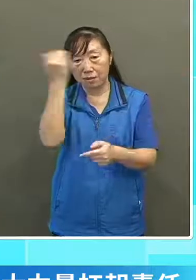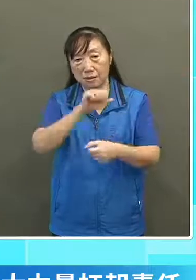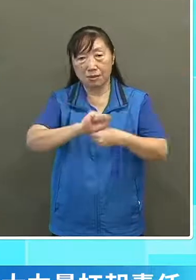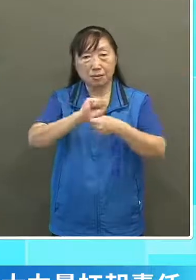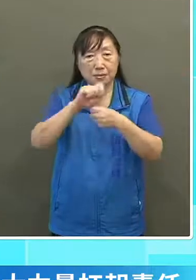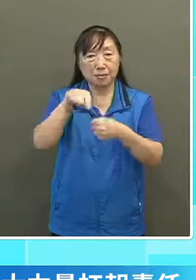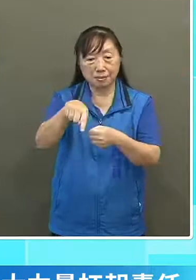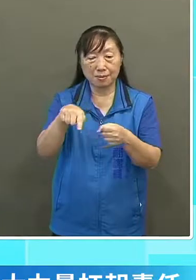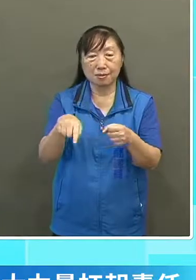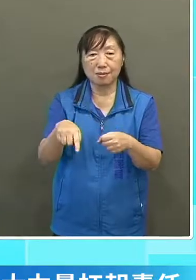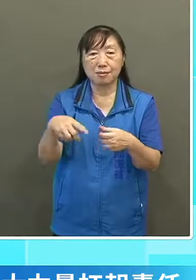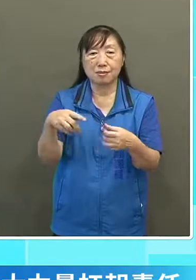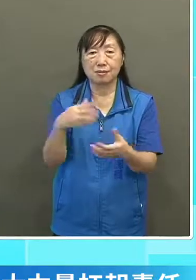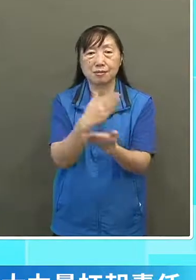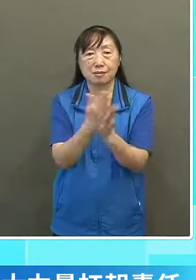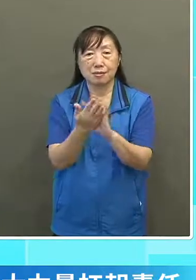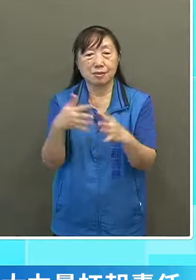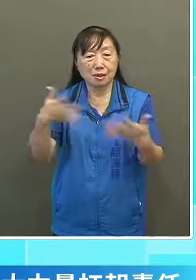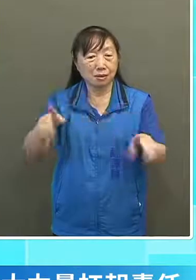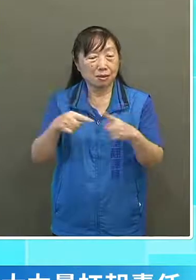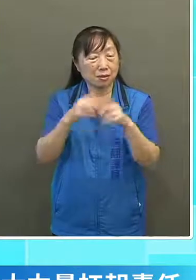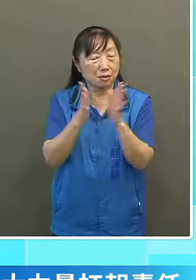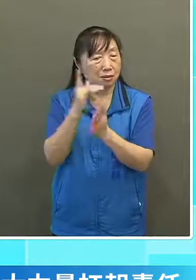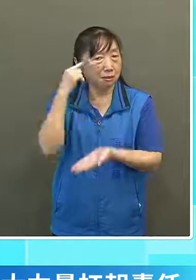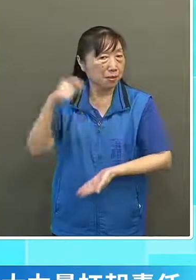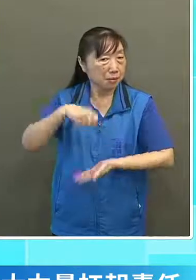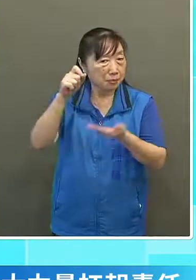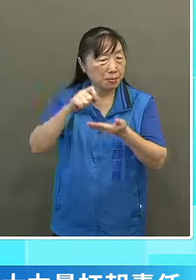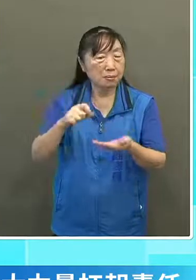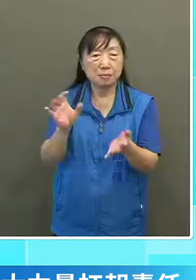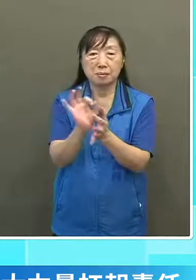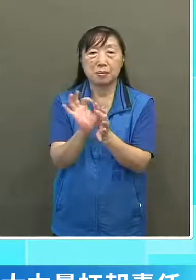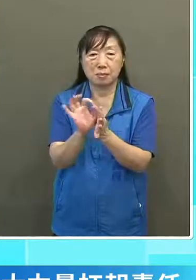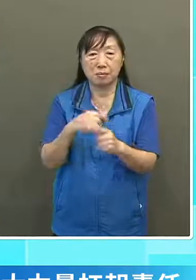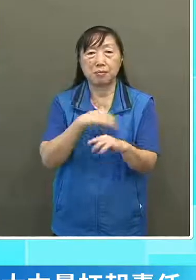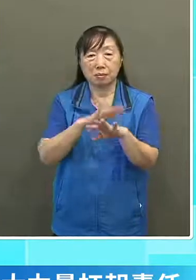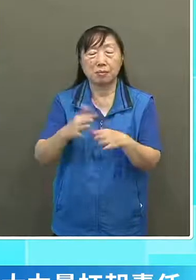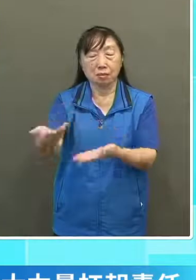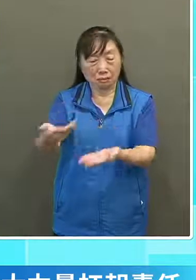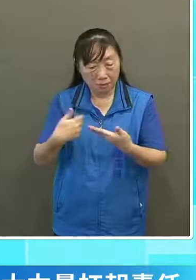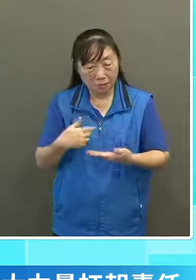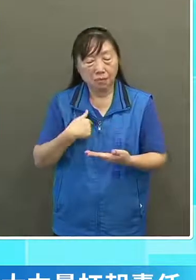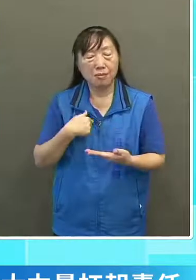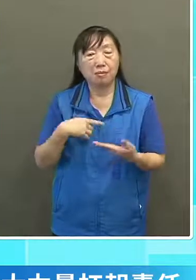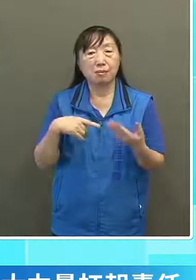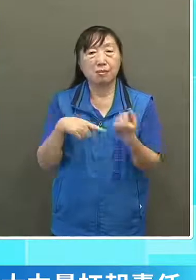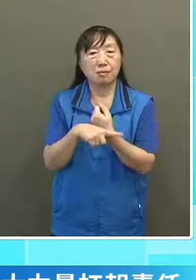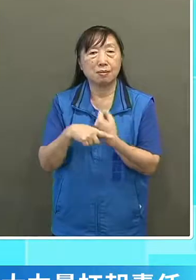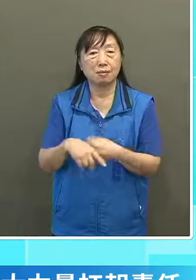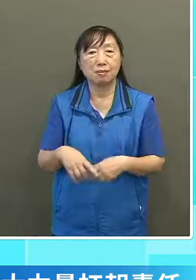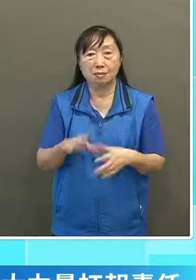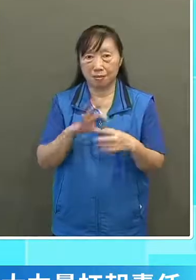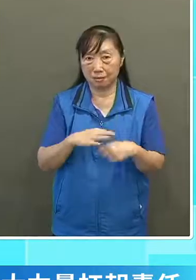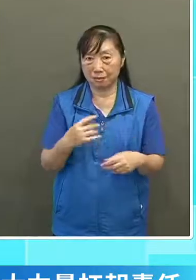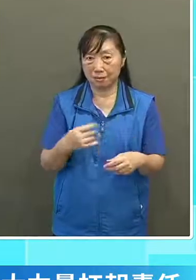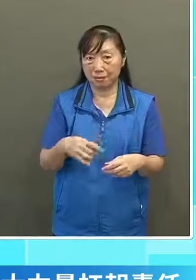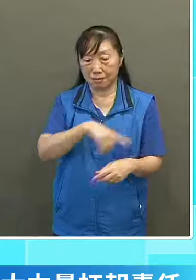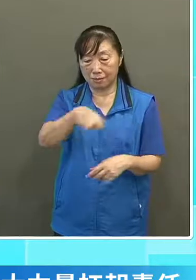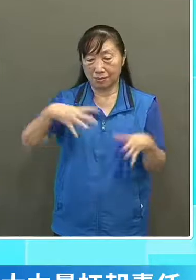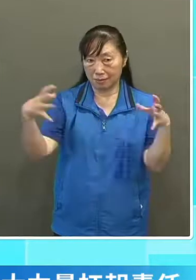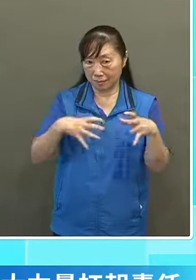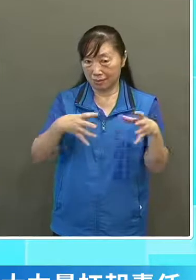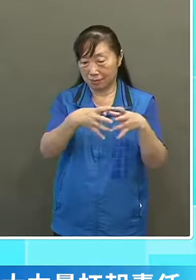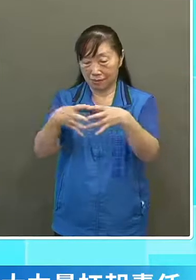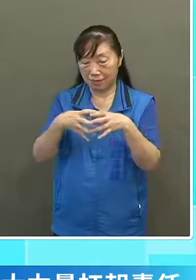何人有很多的意见跟想法，我们都会细心的接受，因为唯有我们大家团